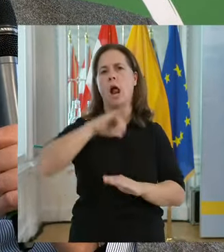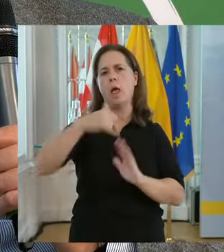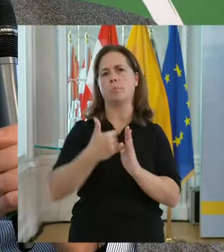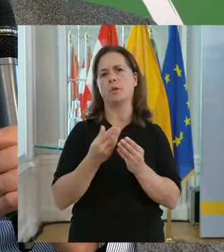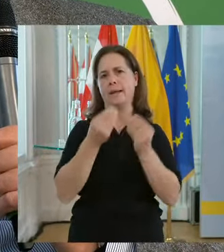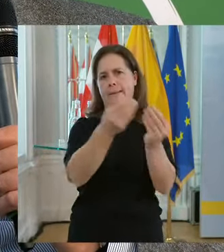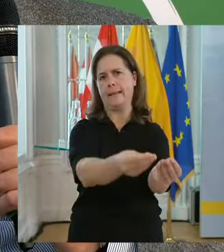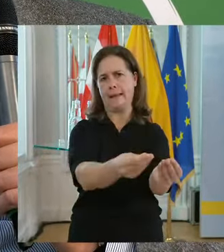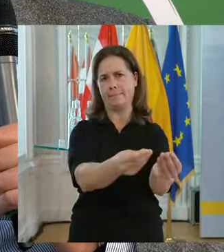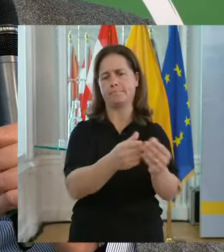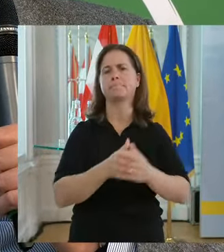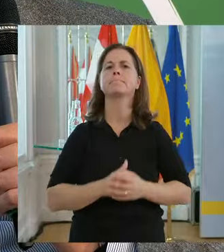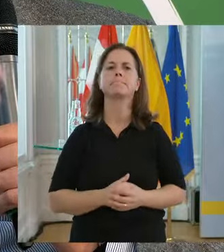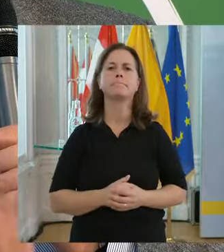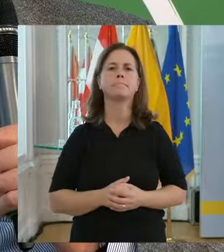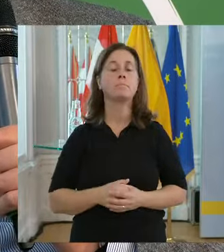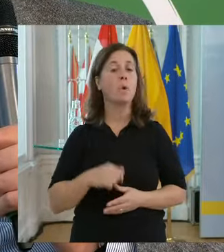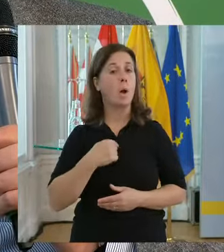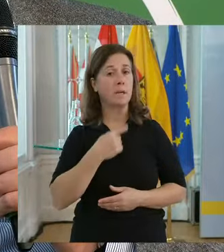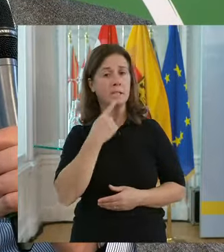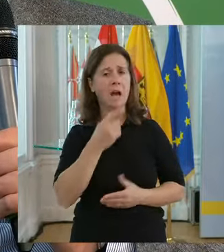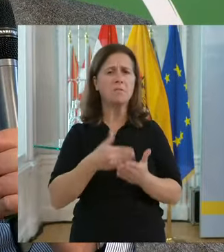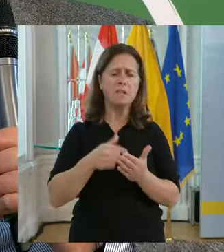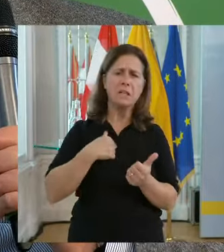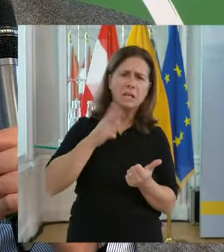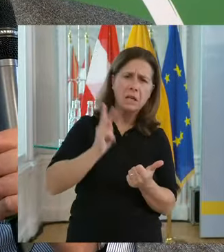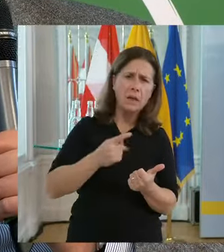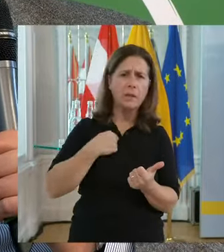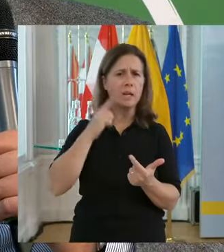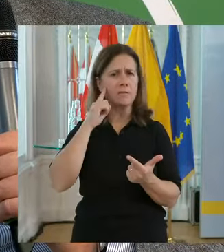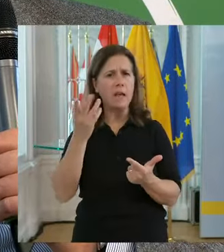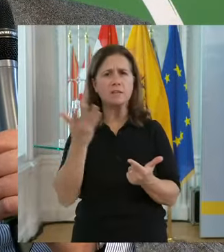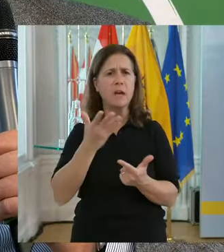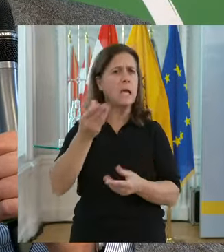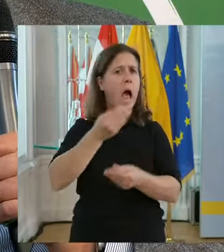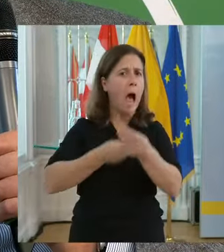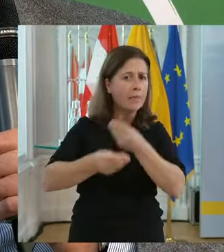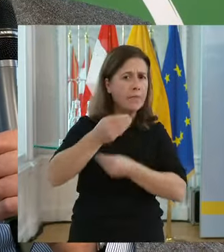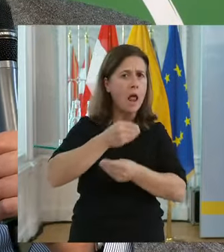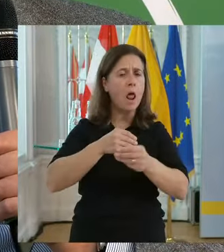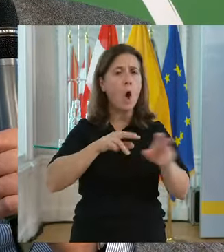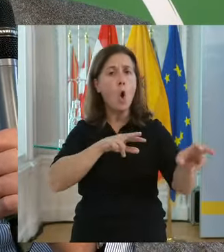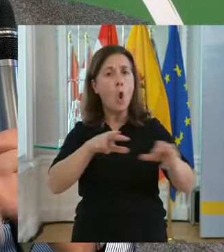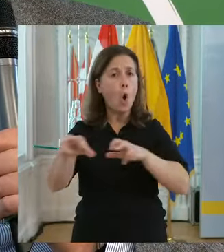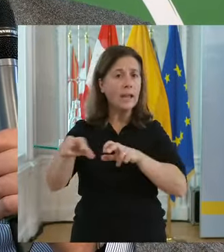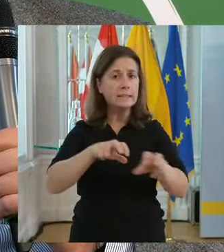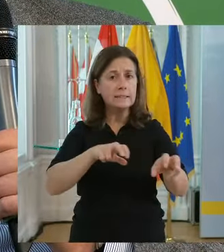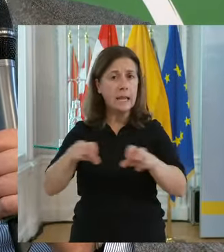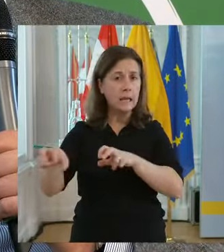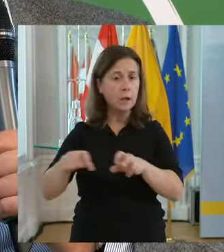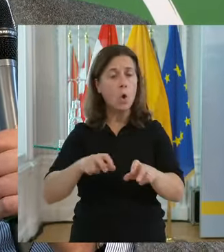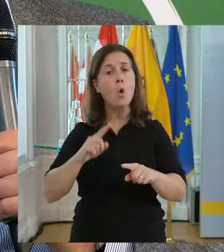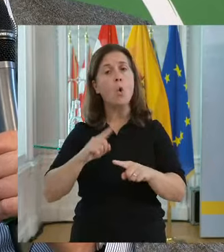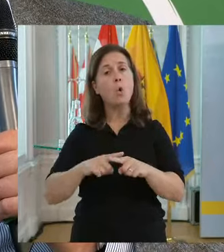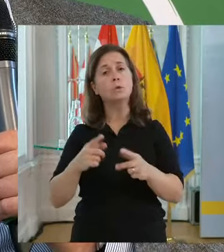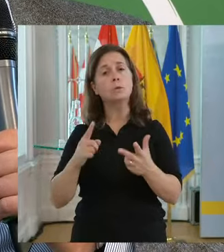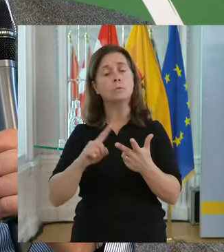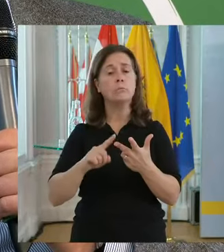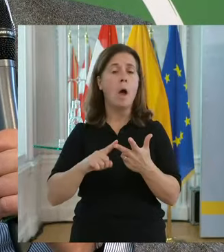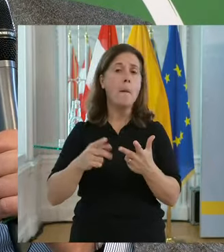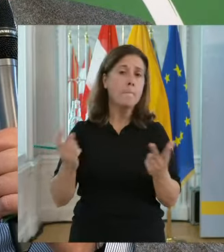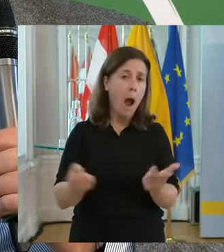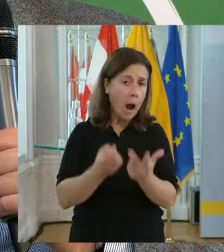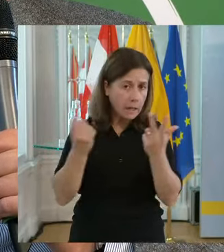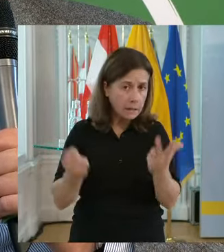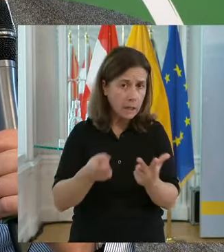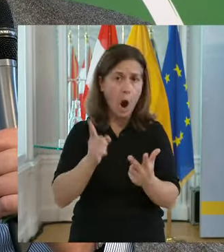Und dann habe ich gesagt, naja, was ich kann und was ich weiß, ist Handel, Logistik. Auf der anderen Seite Marketing hat